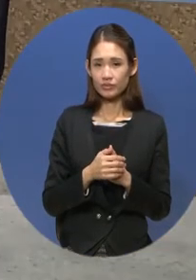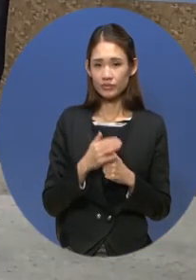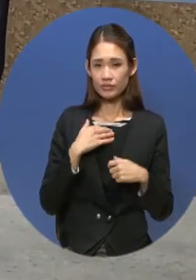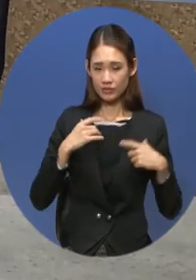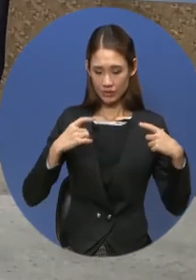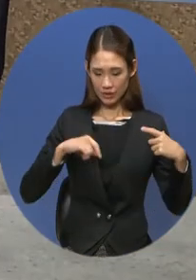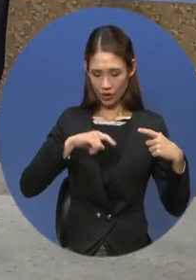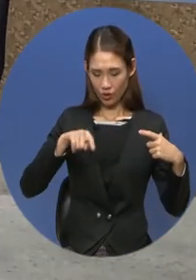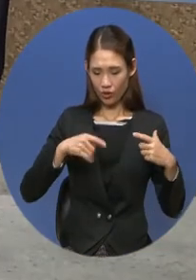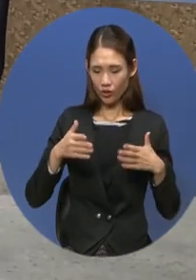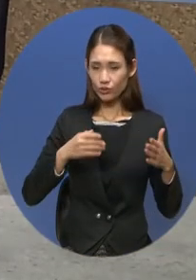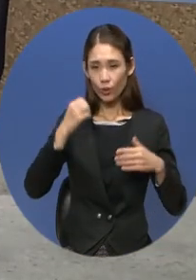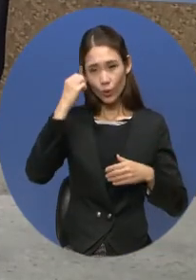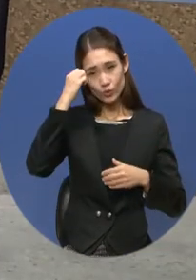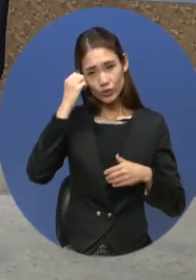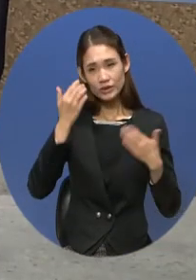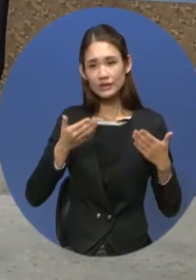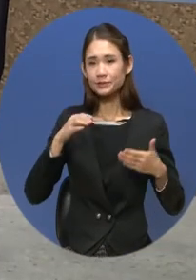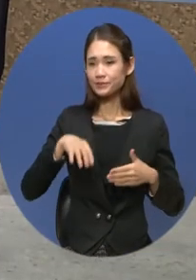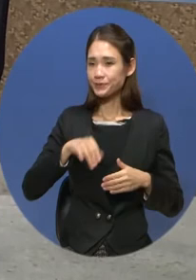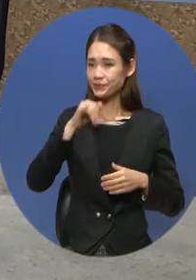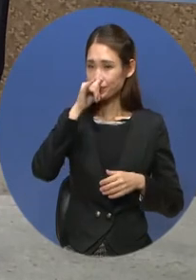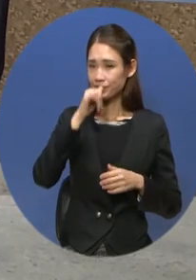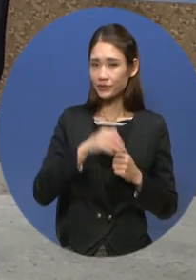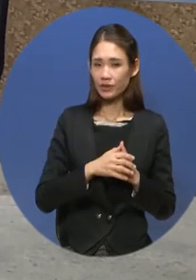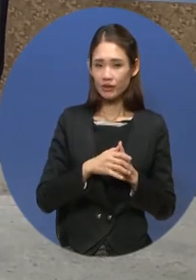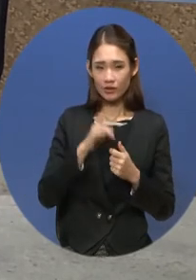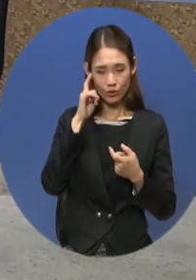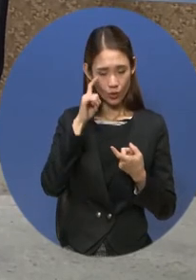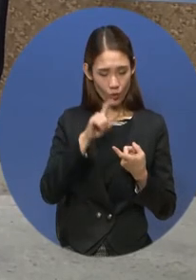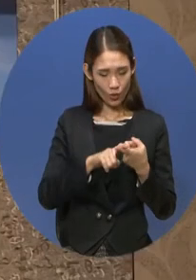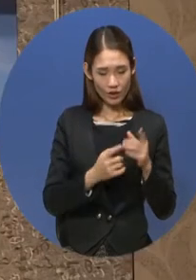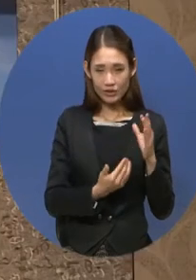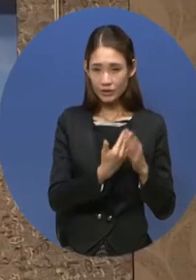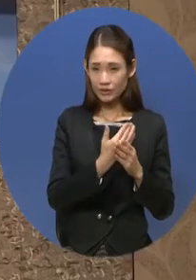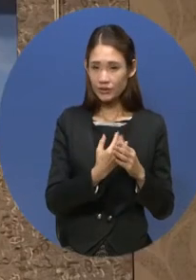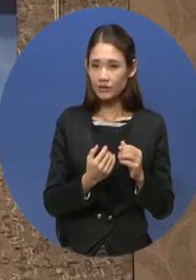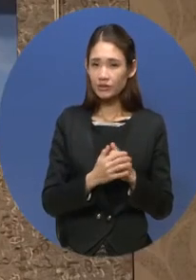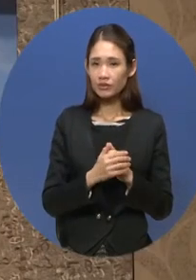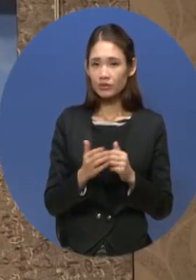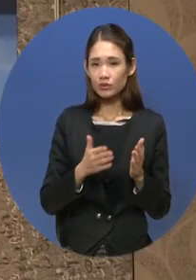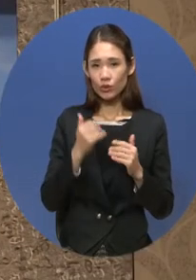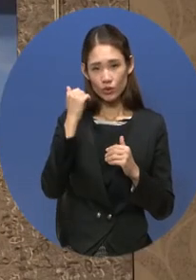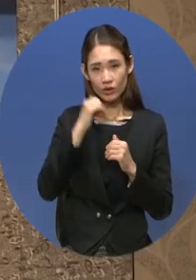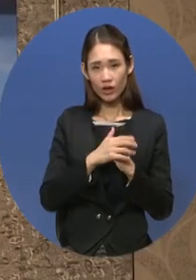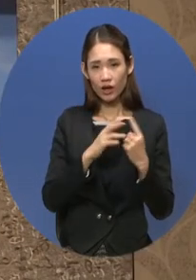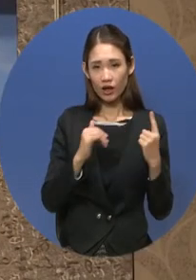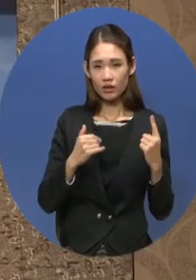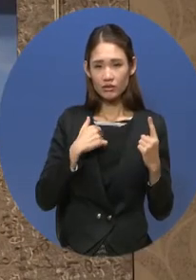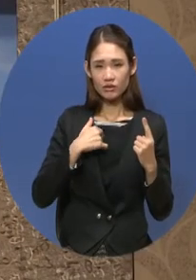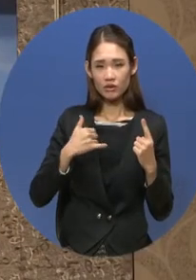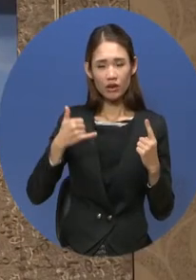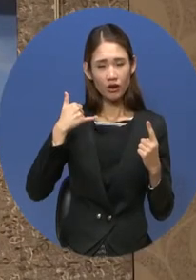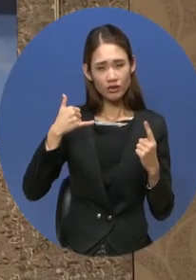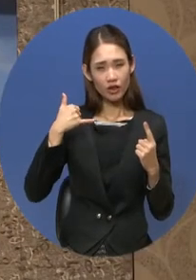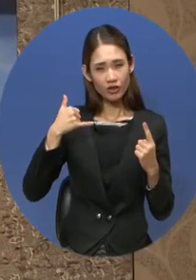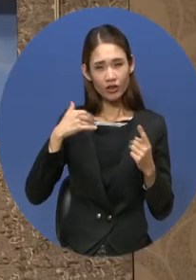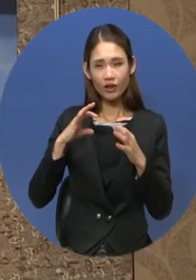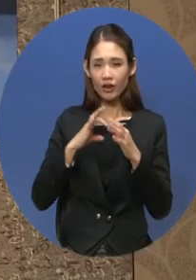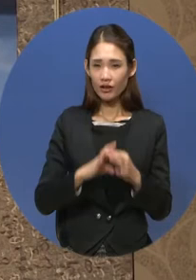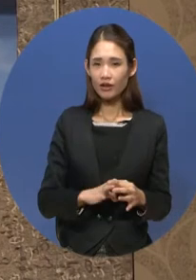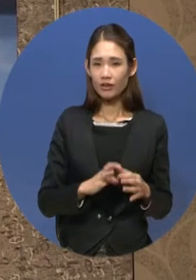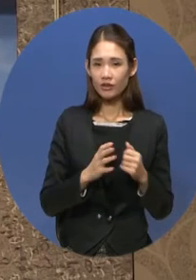지역구에 노숙인 쉼터가 있습니다. 아. 그래서 이제 관심을 갖게 되었고 네. 또 노숙인 한 분이 저에게 꾸준히 전화를 하셔서